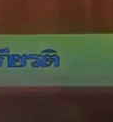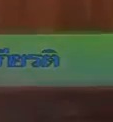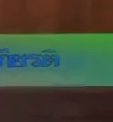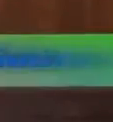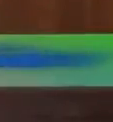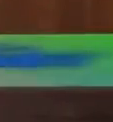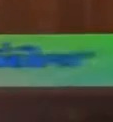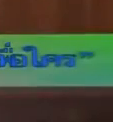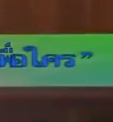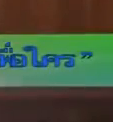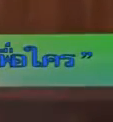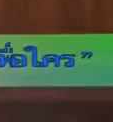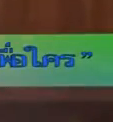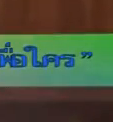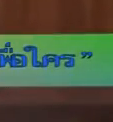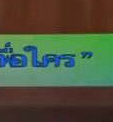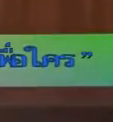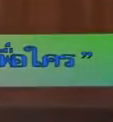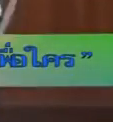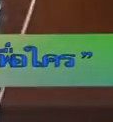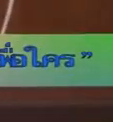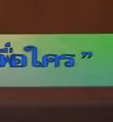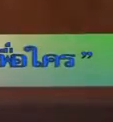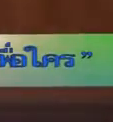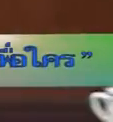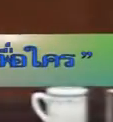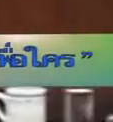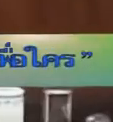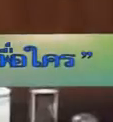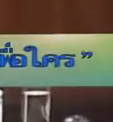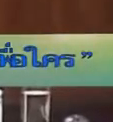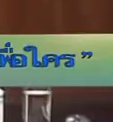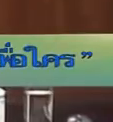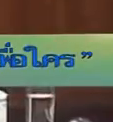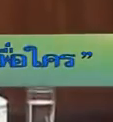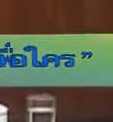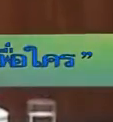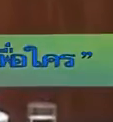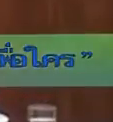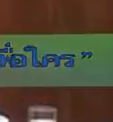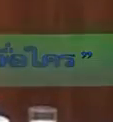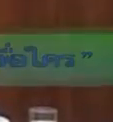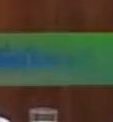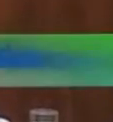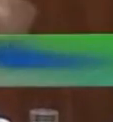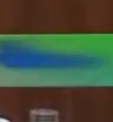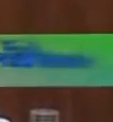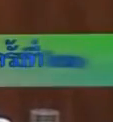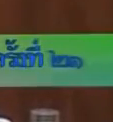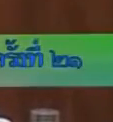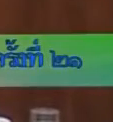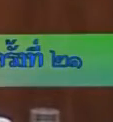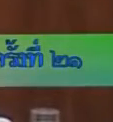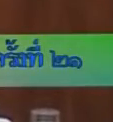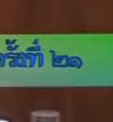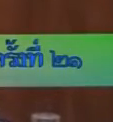เลยเกจะต่ายตามลูก structure ไไถ้าคุณตอบโจดสองค Όนทได้แล้ลูกเกิดมาเราทำดกัเขาเสเต็ที่แล้แล้วขนา